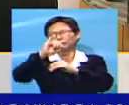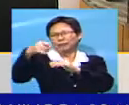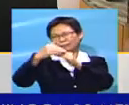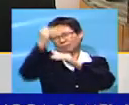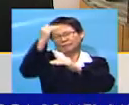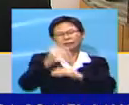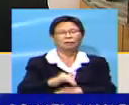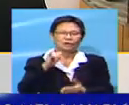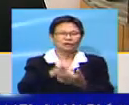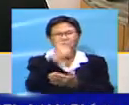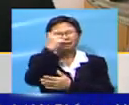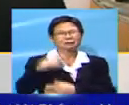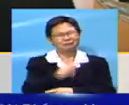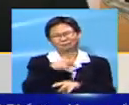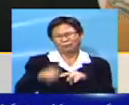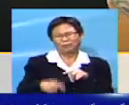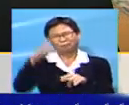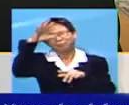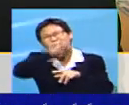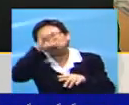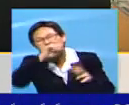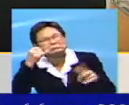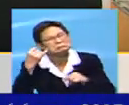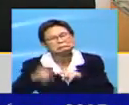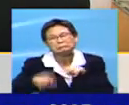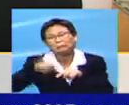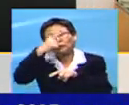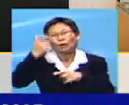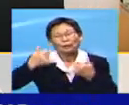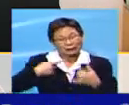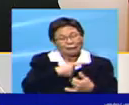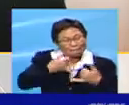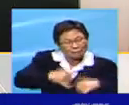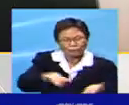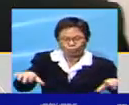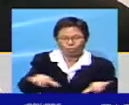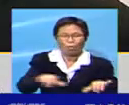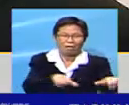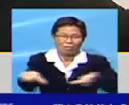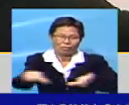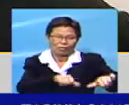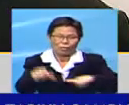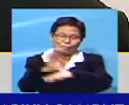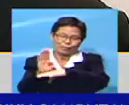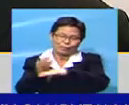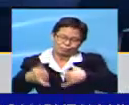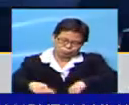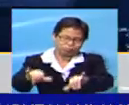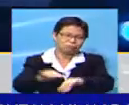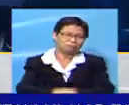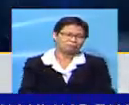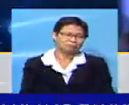Ca Itulah sebab kita tak boleh nak jangka lagi sebab kita masih lagi melaksanakan aktiviti-aktiviti perniagaan